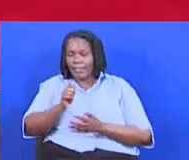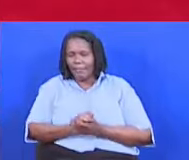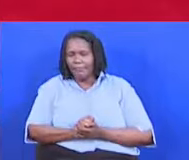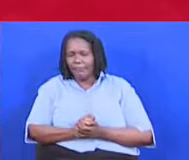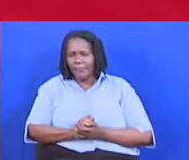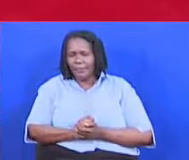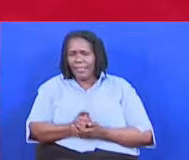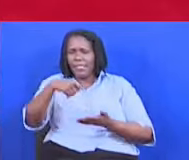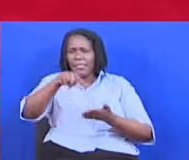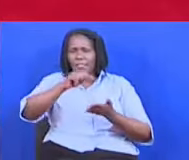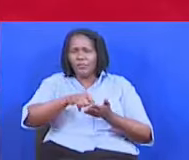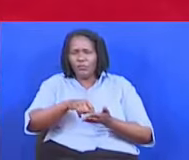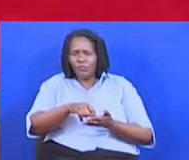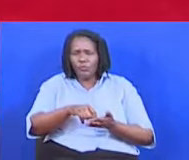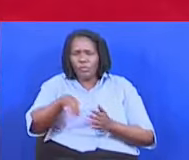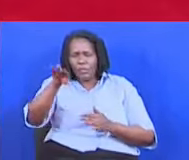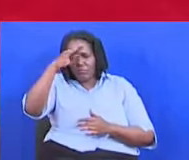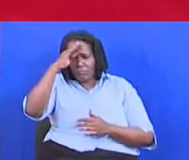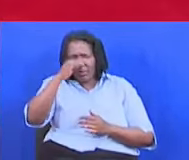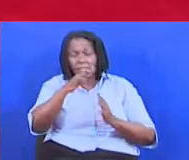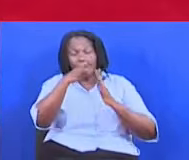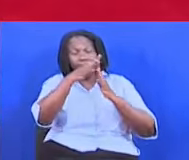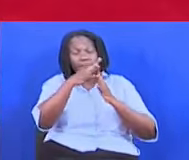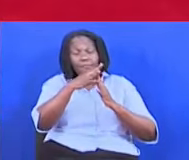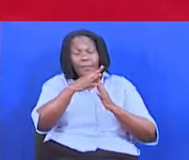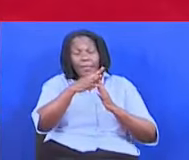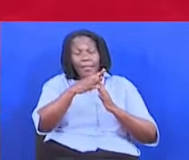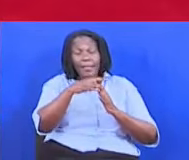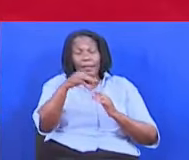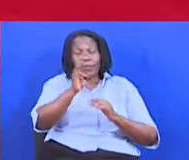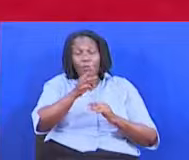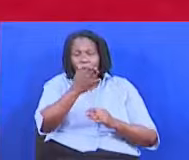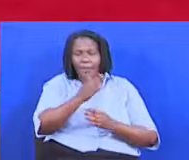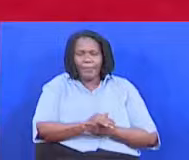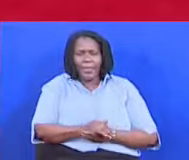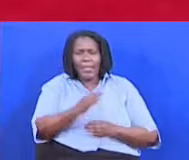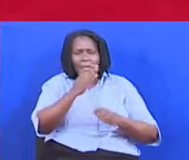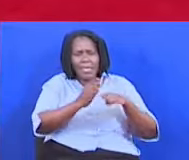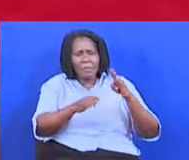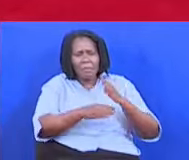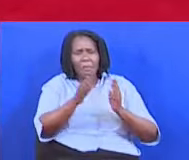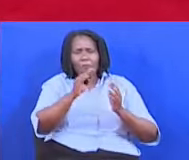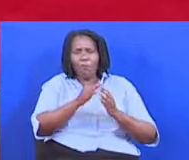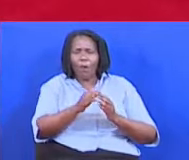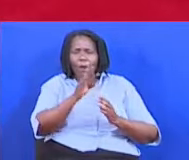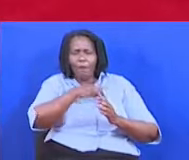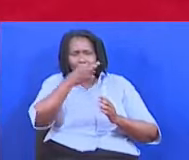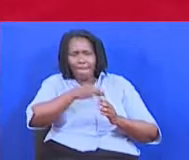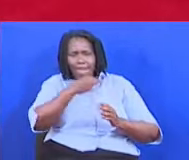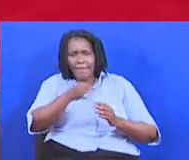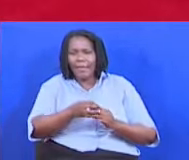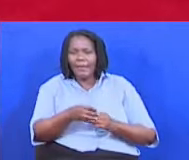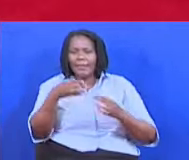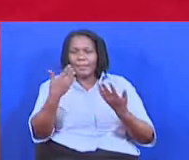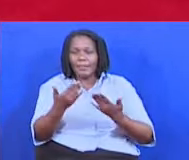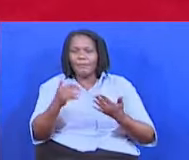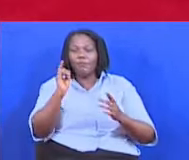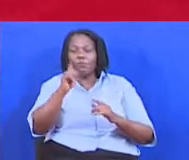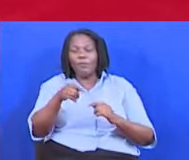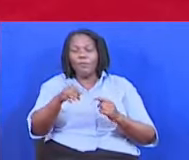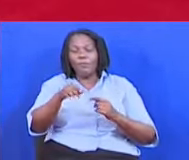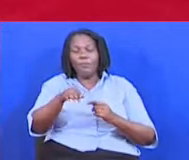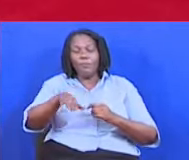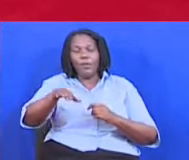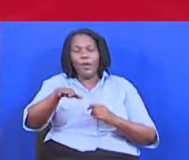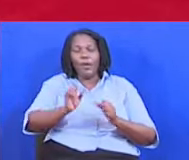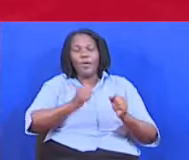C kinajengwa kwa kutumia nguvu na michango ya wananchi, na ujenzi wake umesimama ukiwa umefikia kwenye hatua ya msingi. Tathmini ya kwa